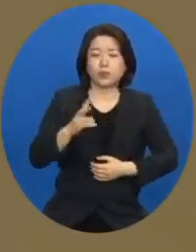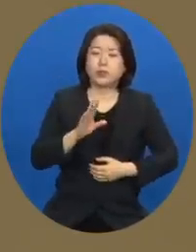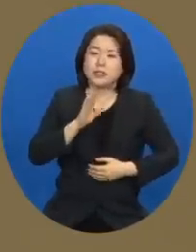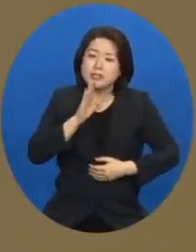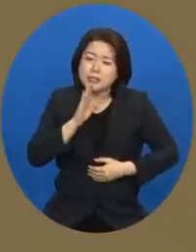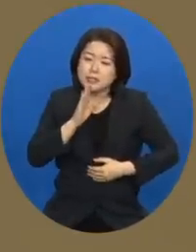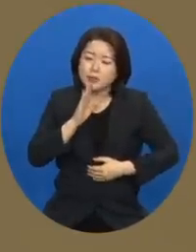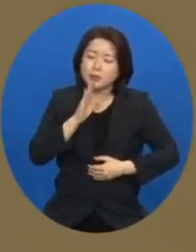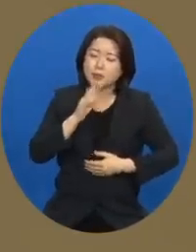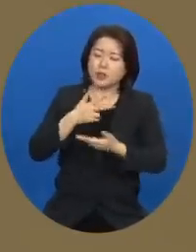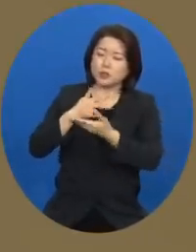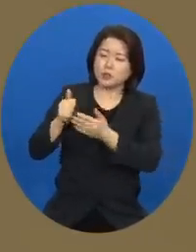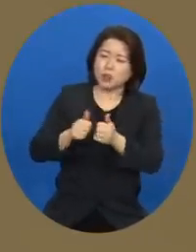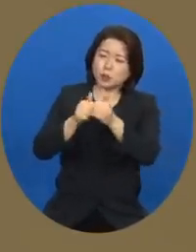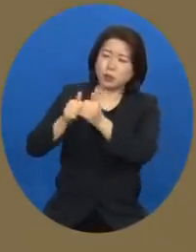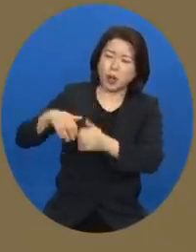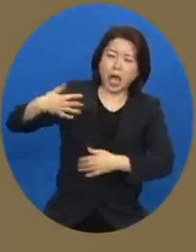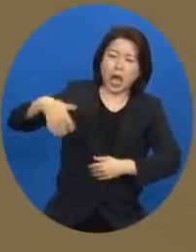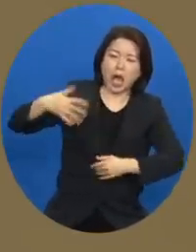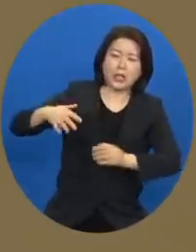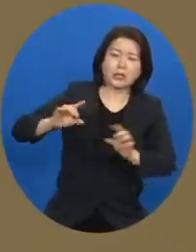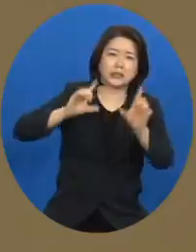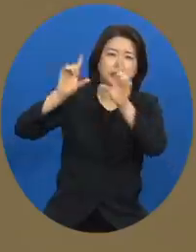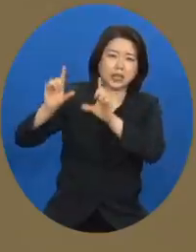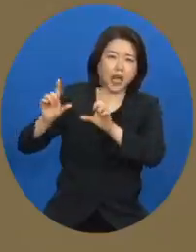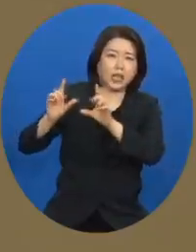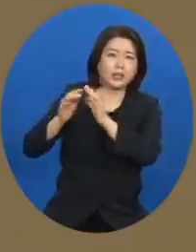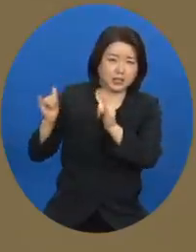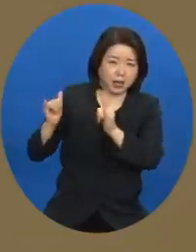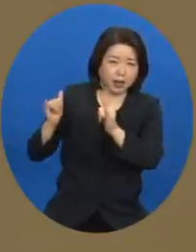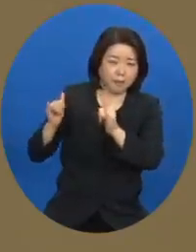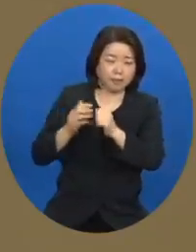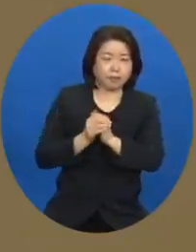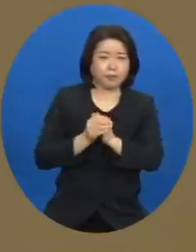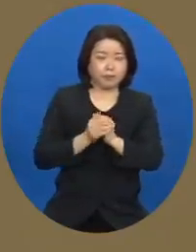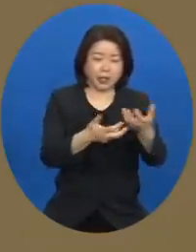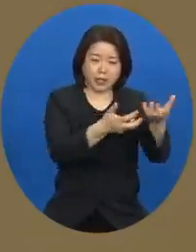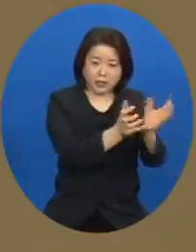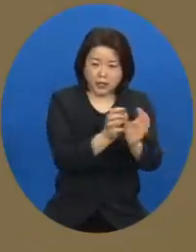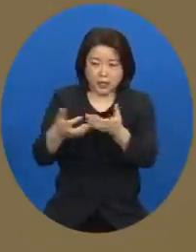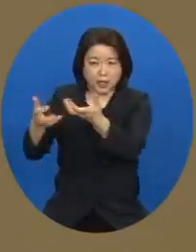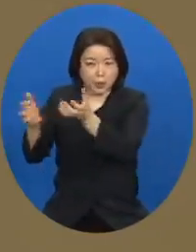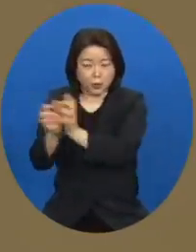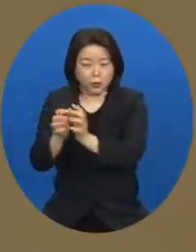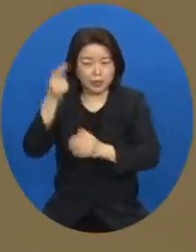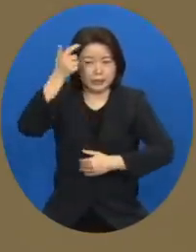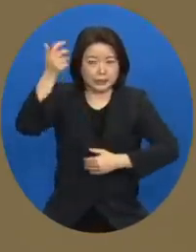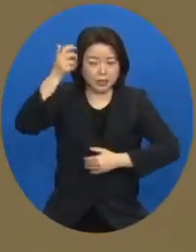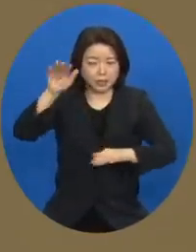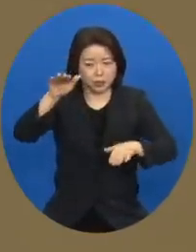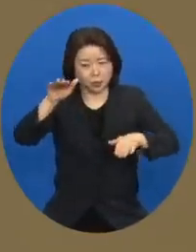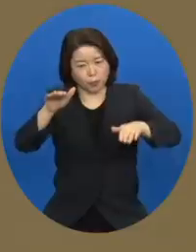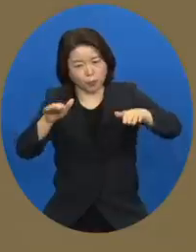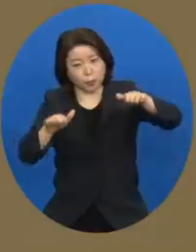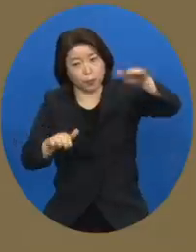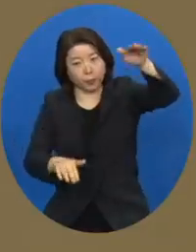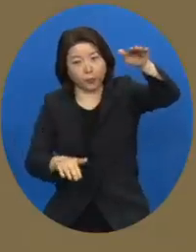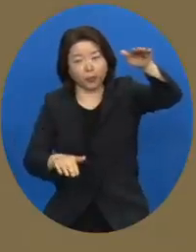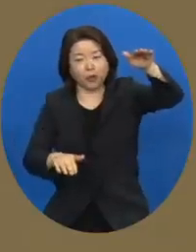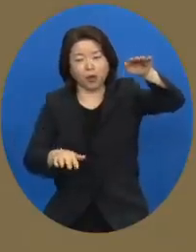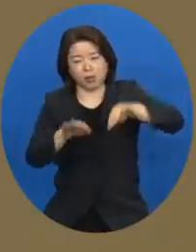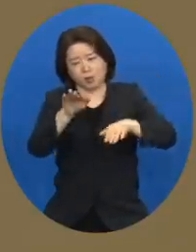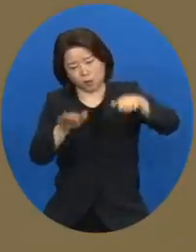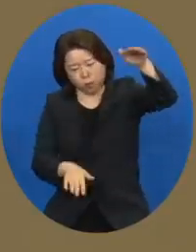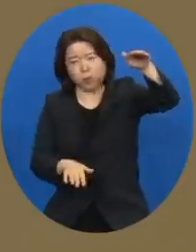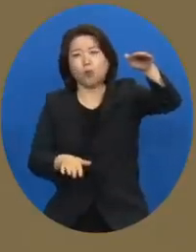주님과 동행하지 못하는 삶을 사는 분들이 영적인 격차가 더 심하게